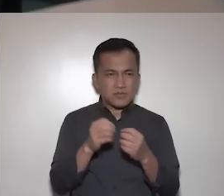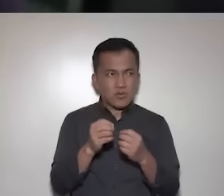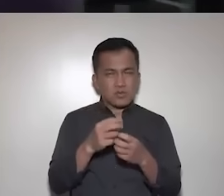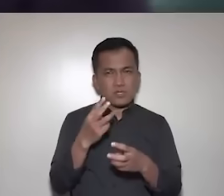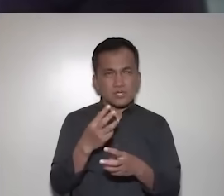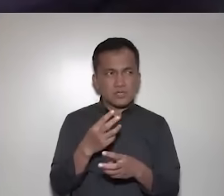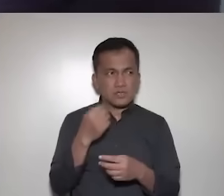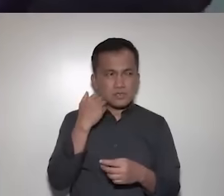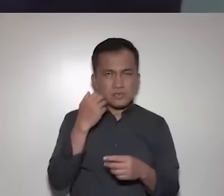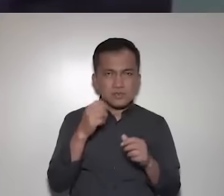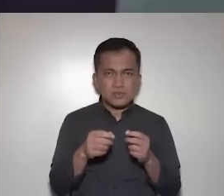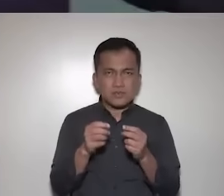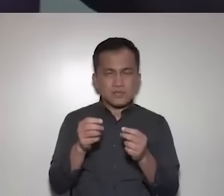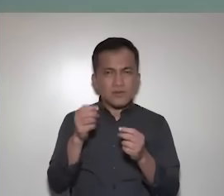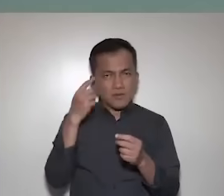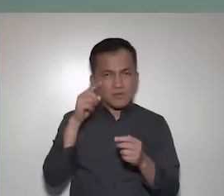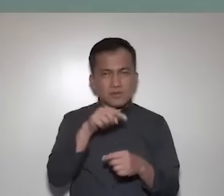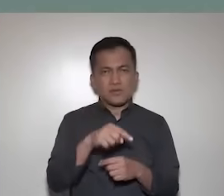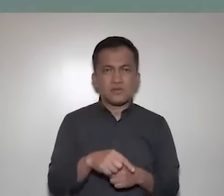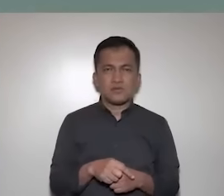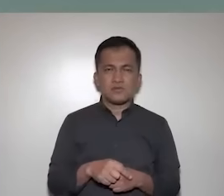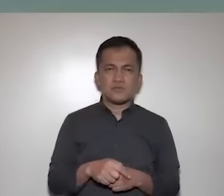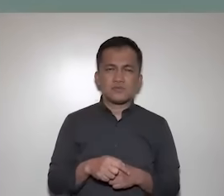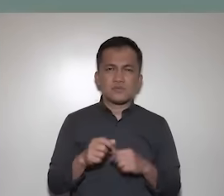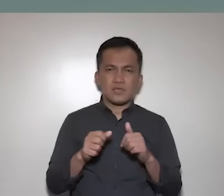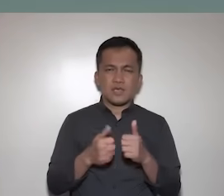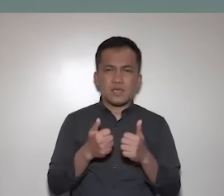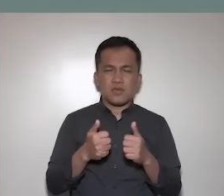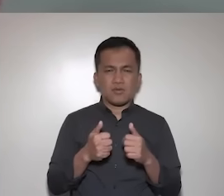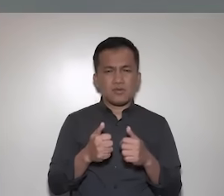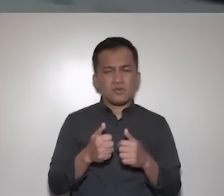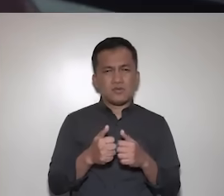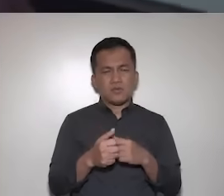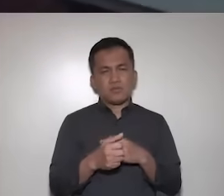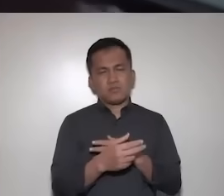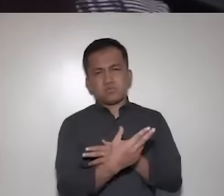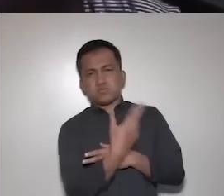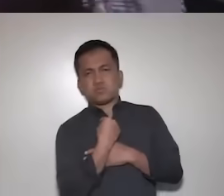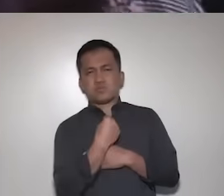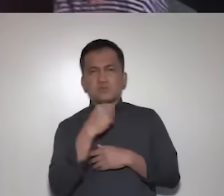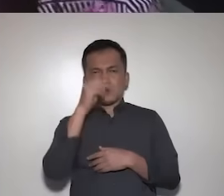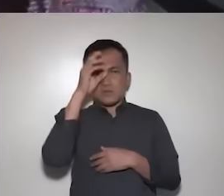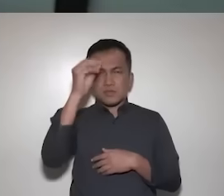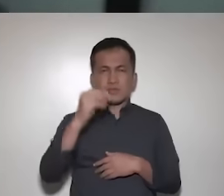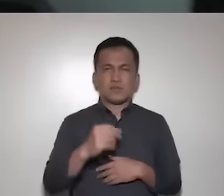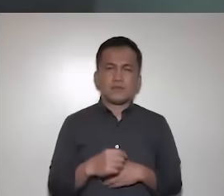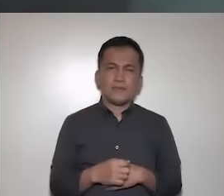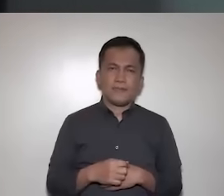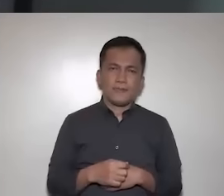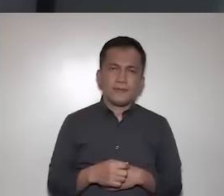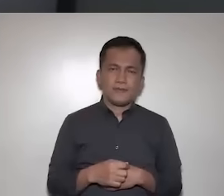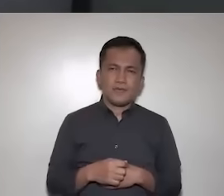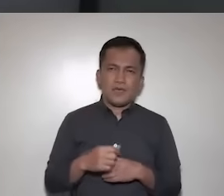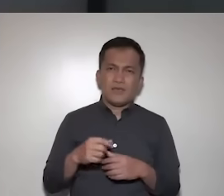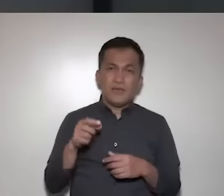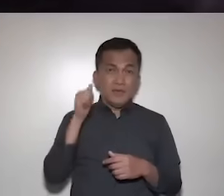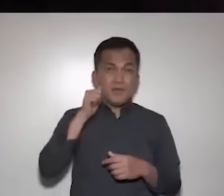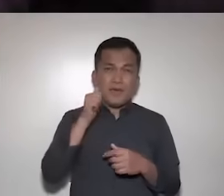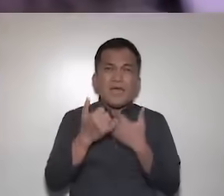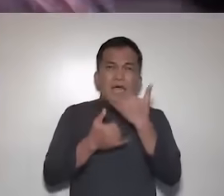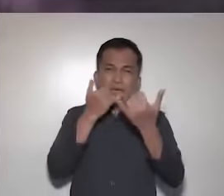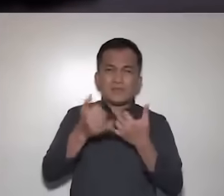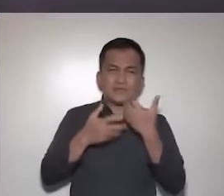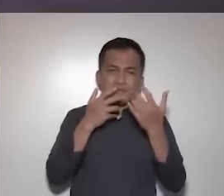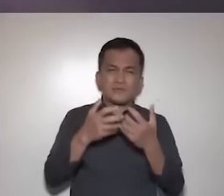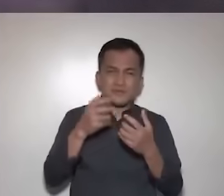Mas lalo nakakaya ito para sa kanya? Parang nakakalalaki. Diba? Ayaw ko sa akin.